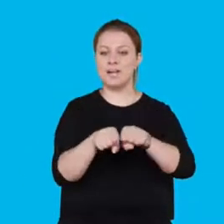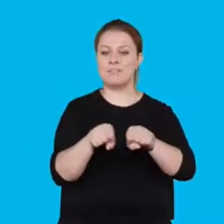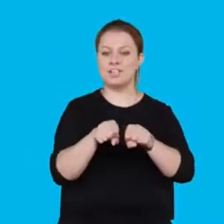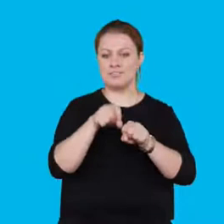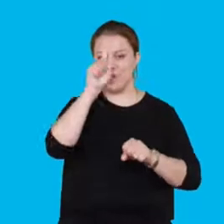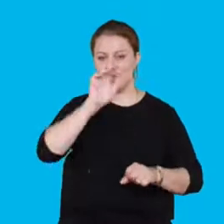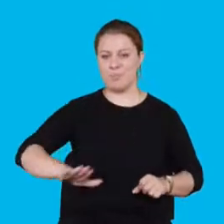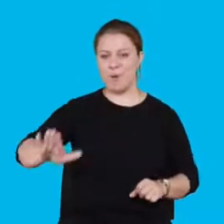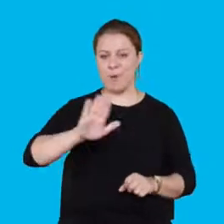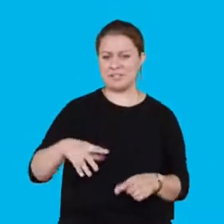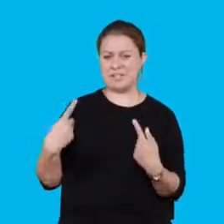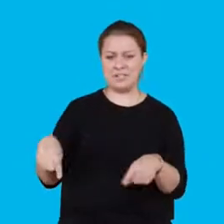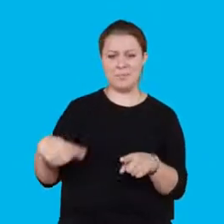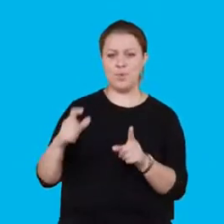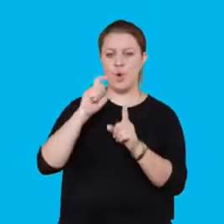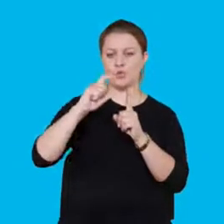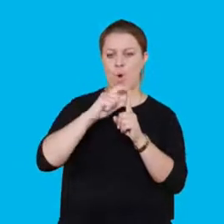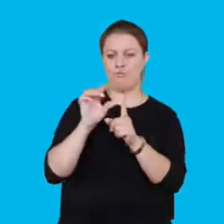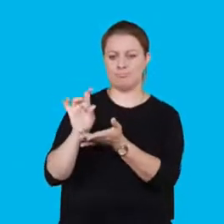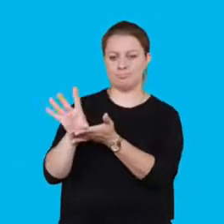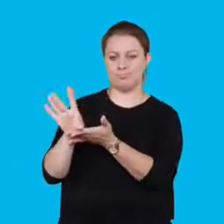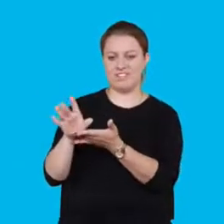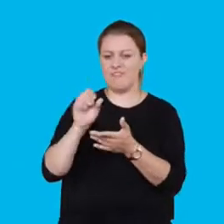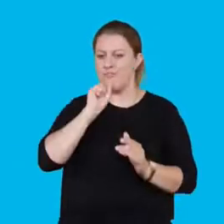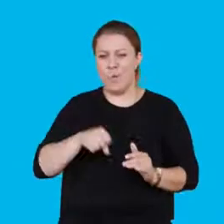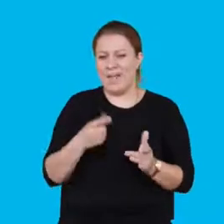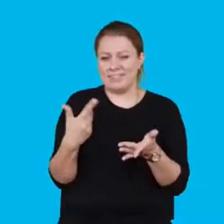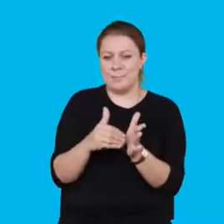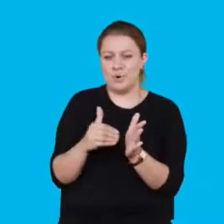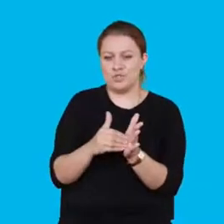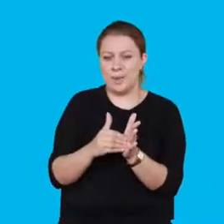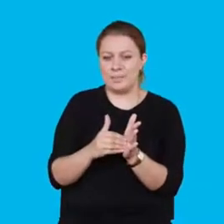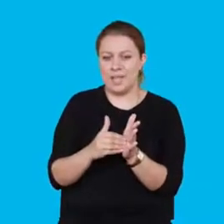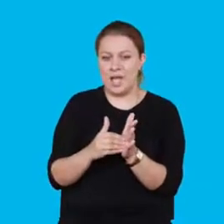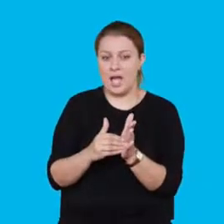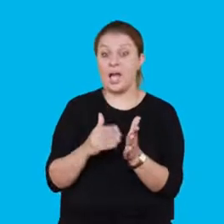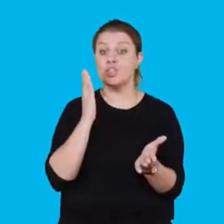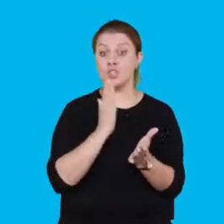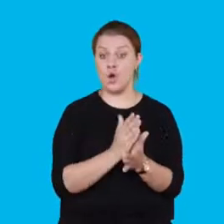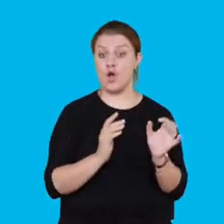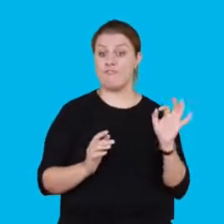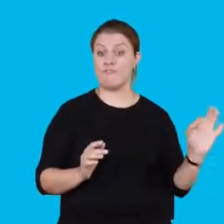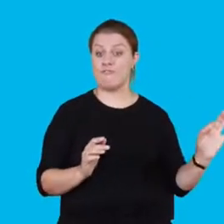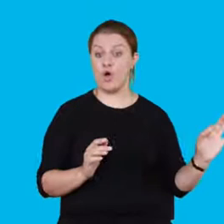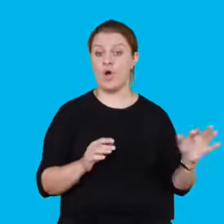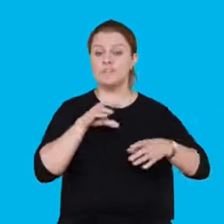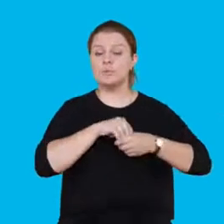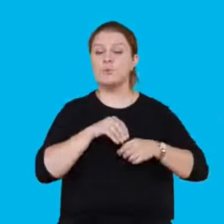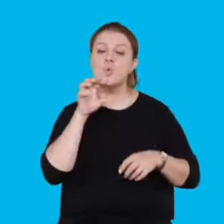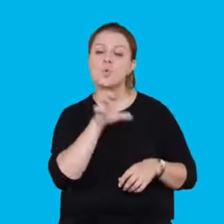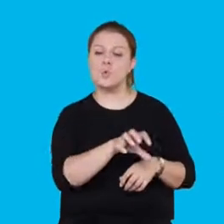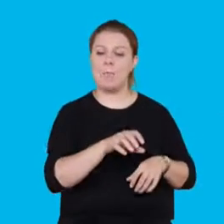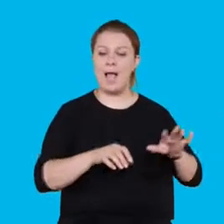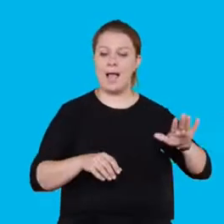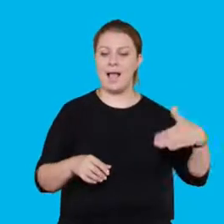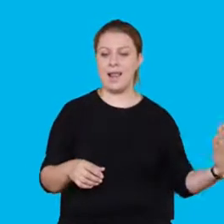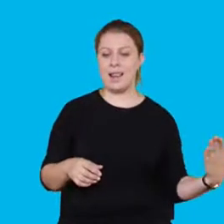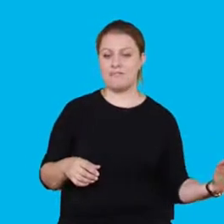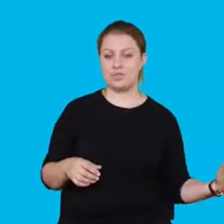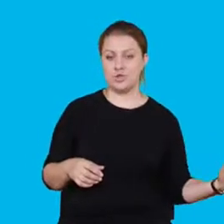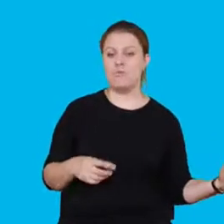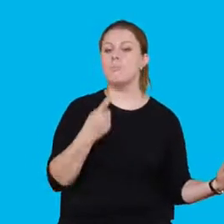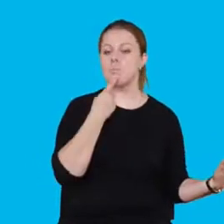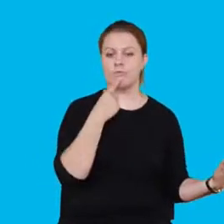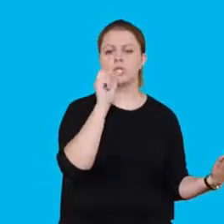Nie szukała czegoś takiego. To, co Adam Leszczyński powiedział na początku, charakteryzując ideologię endecji, jest